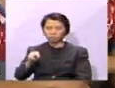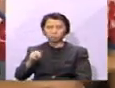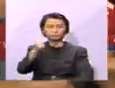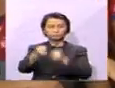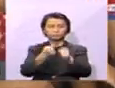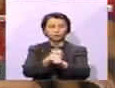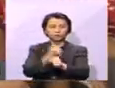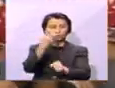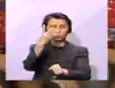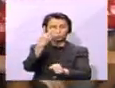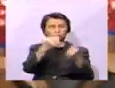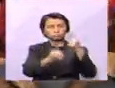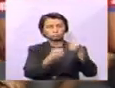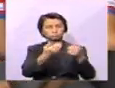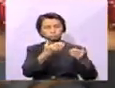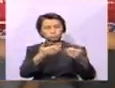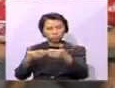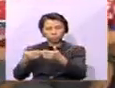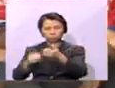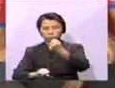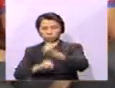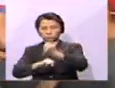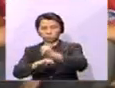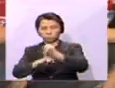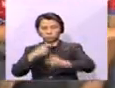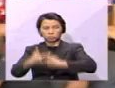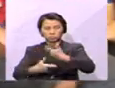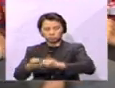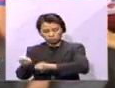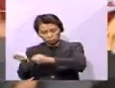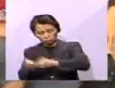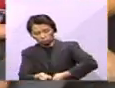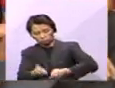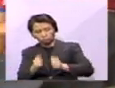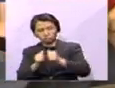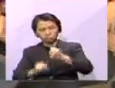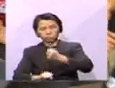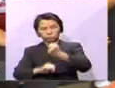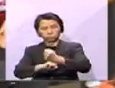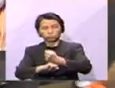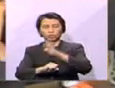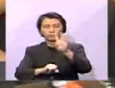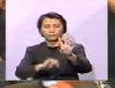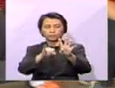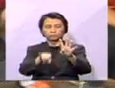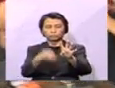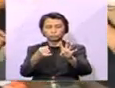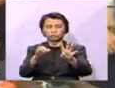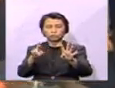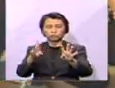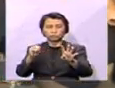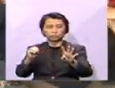kedua berturut-turut tnb menjadi penaja utama liga hoki Malaysia dengan tajaan berjumlah R